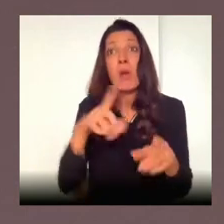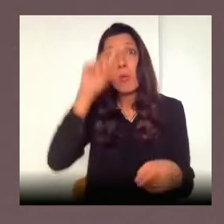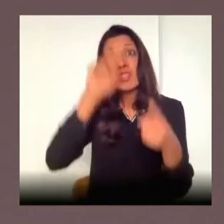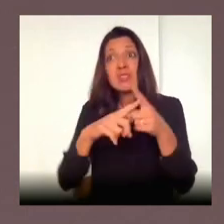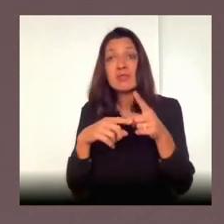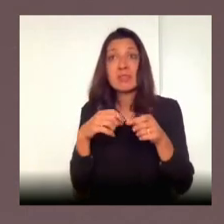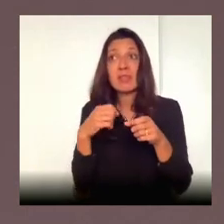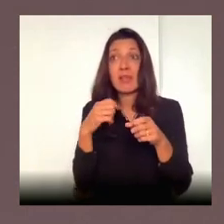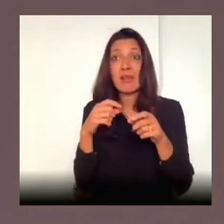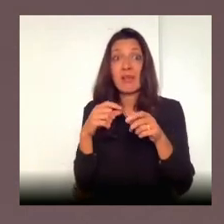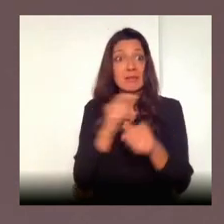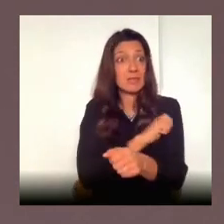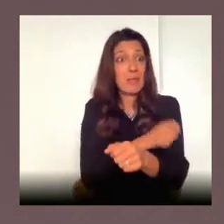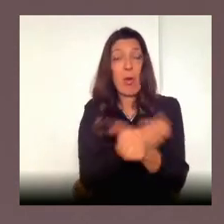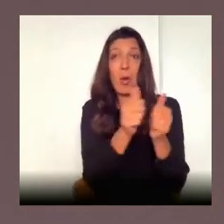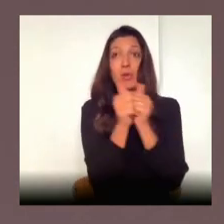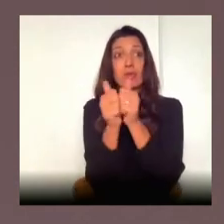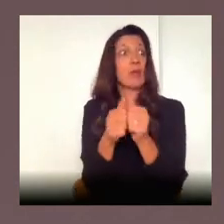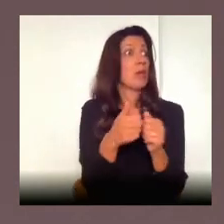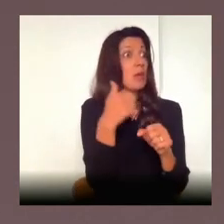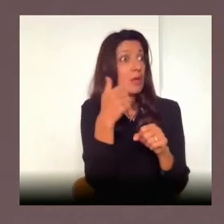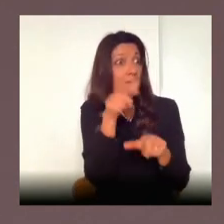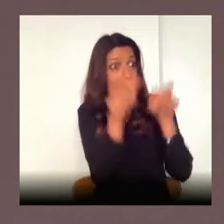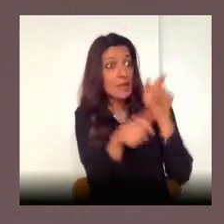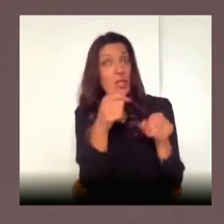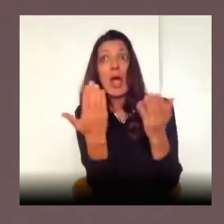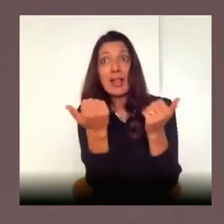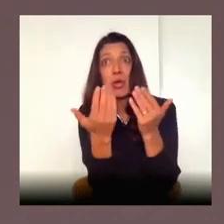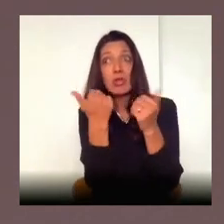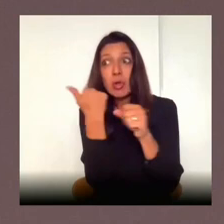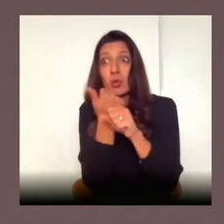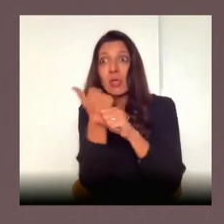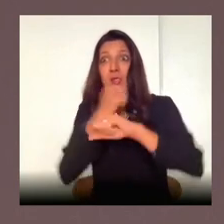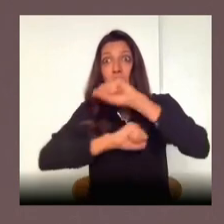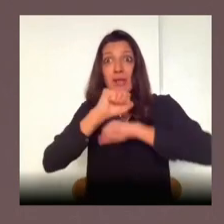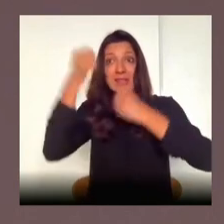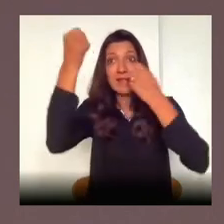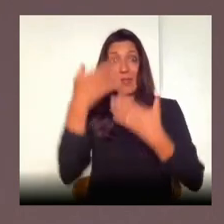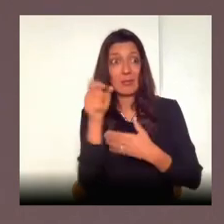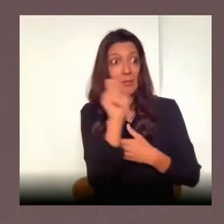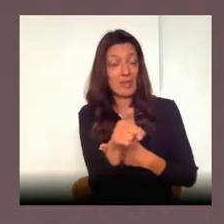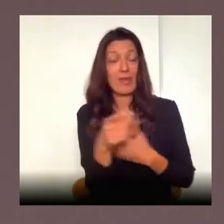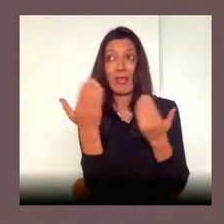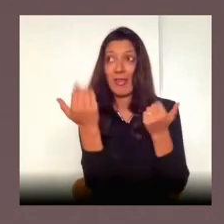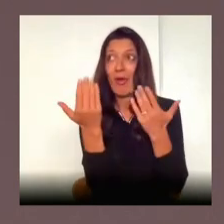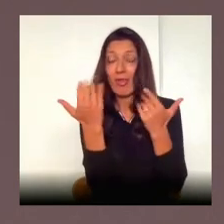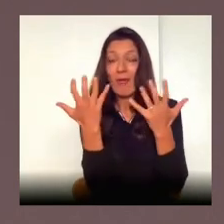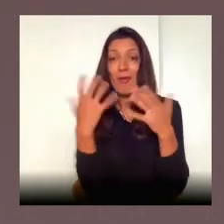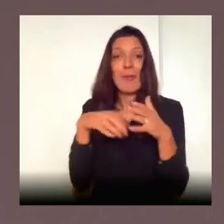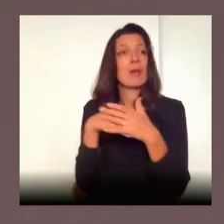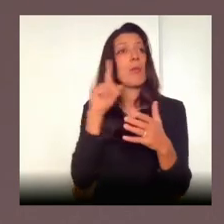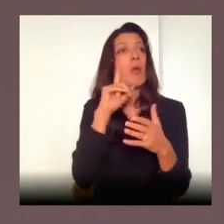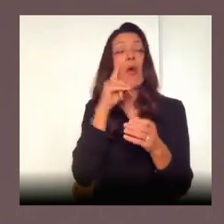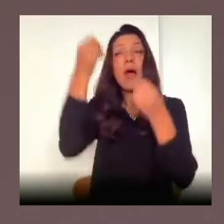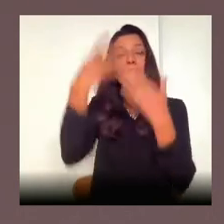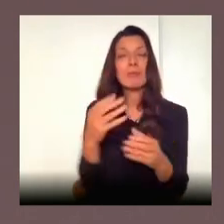a des personnes qui attendent d'une année sur l'autre cet événement parce que c'est un événement hyper important. Et voilà, je pense